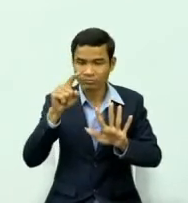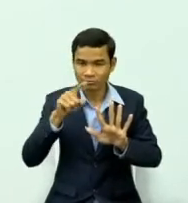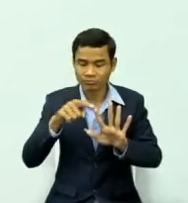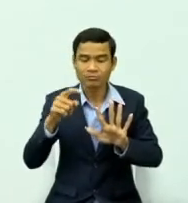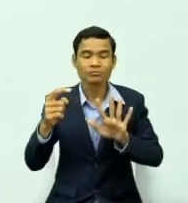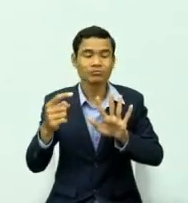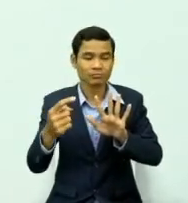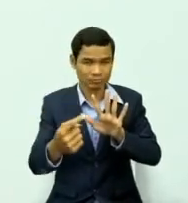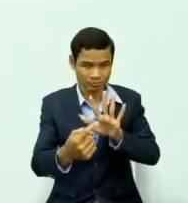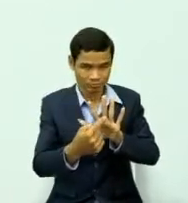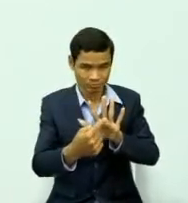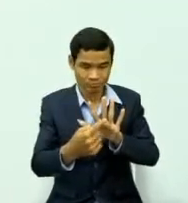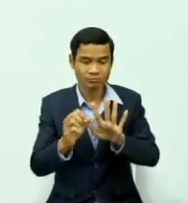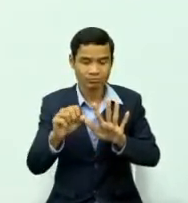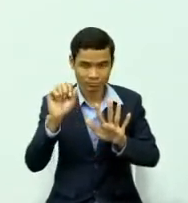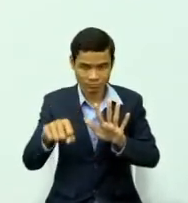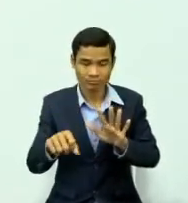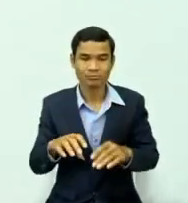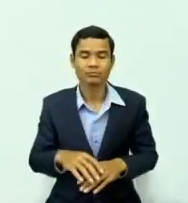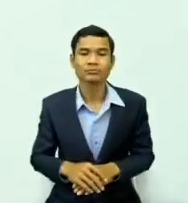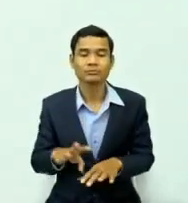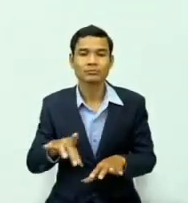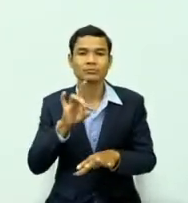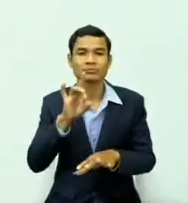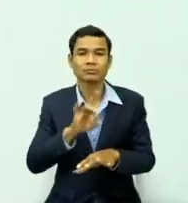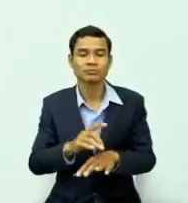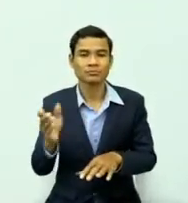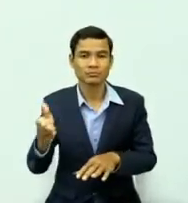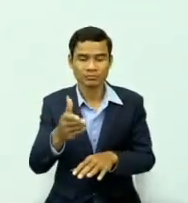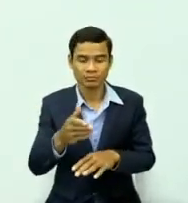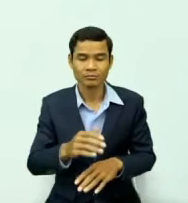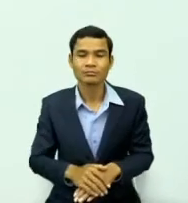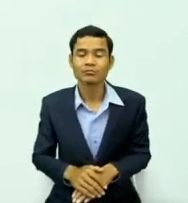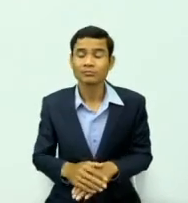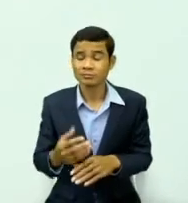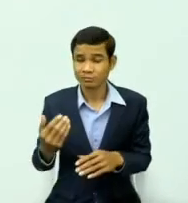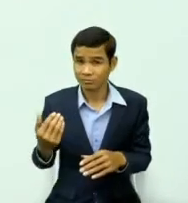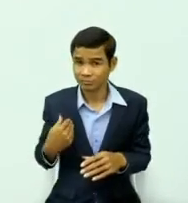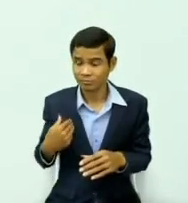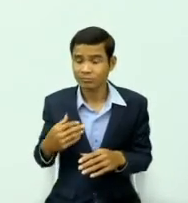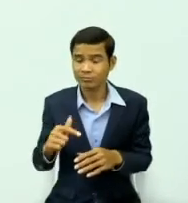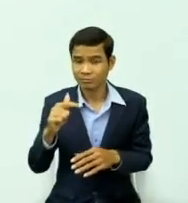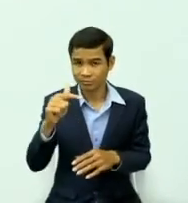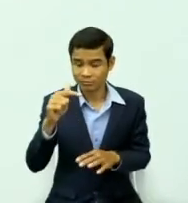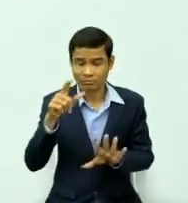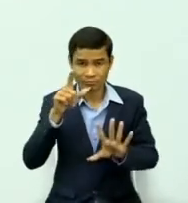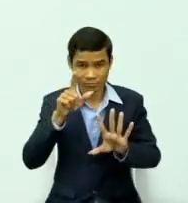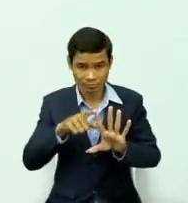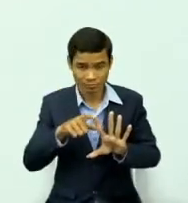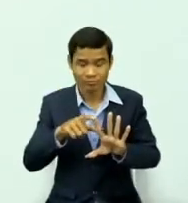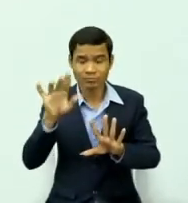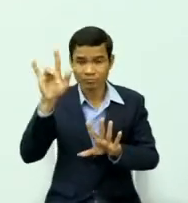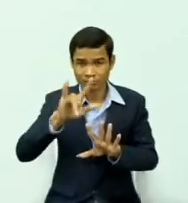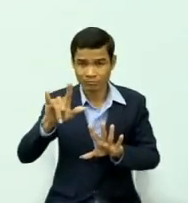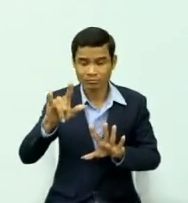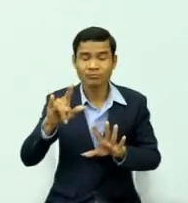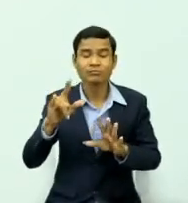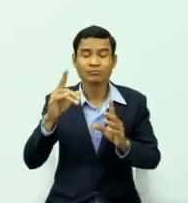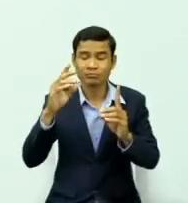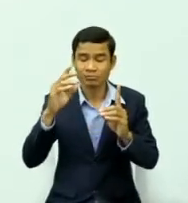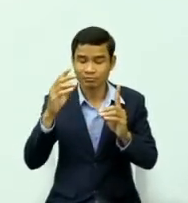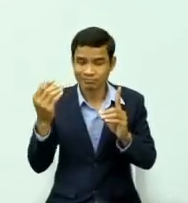ní con chà Canada dướng chà miên ngò đó chỉ mùi sàn nhà tỉnh ở